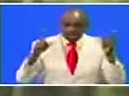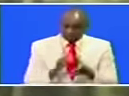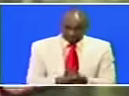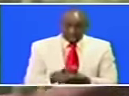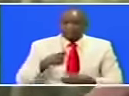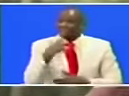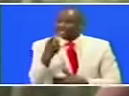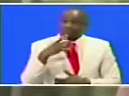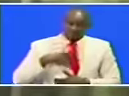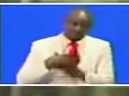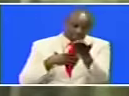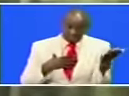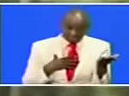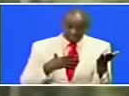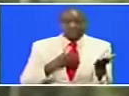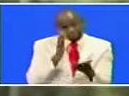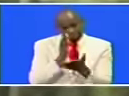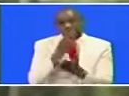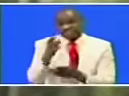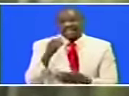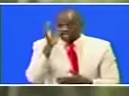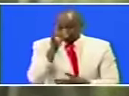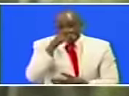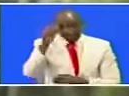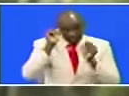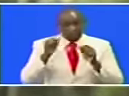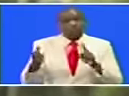Mimi naambianga watu, by the way, unajua Kibaki angetimiza.